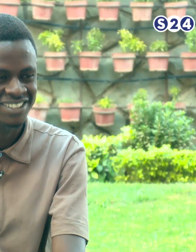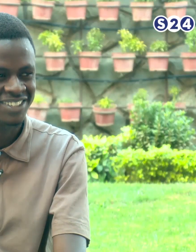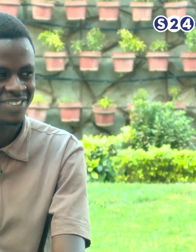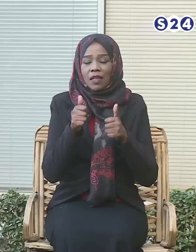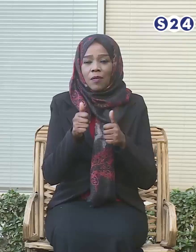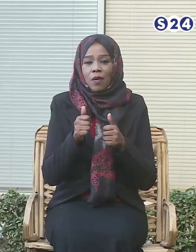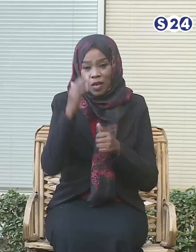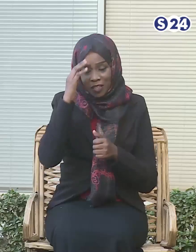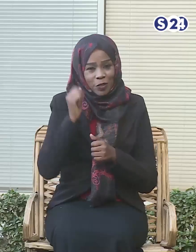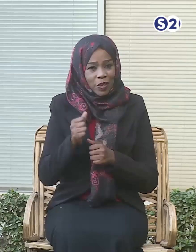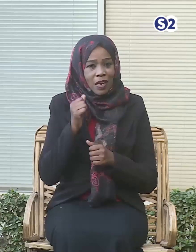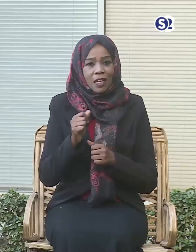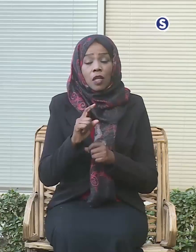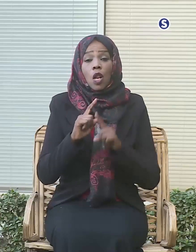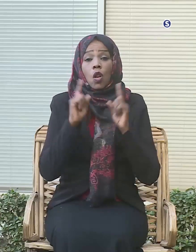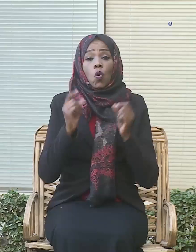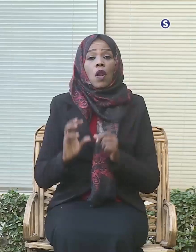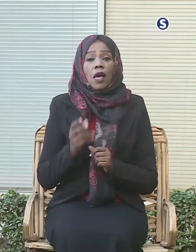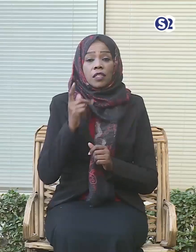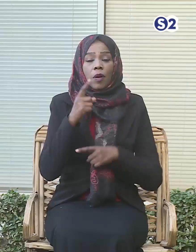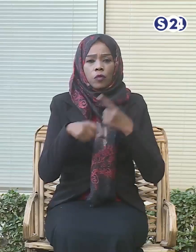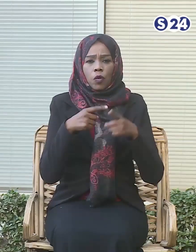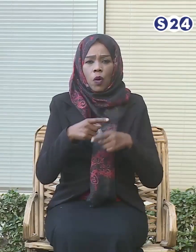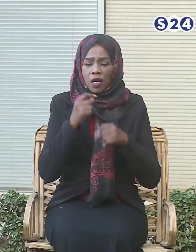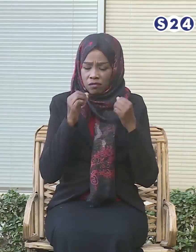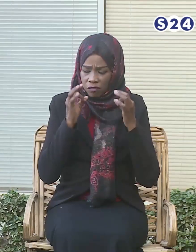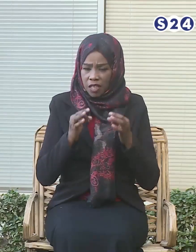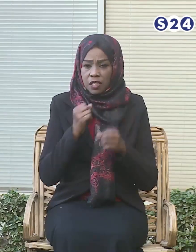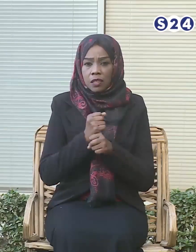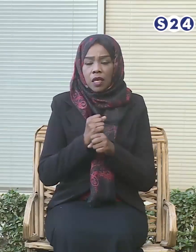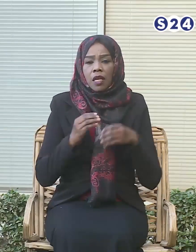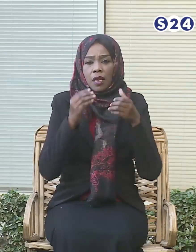يخليك. شكرا جدا أكيد لك ولكل الشباب اللي هي دائما حريصة أنها تقدم حاجة